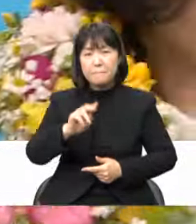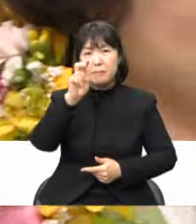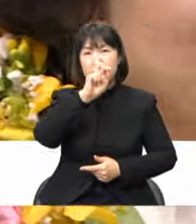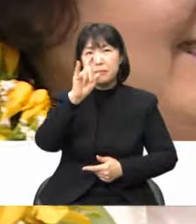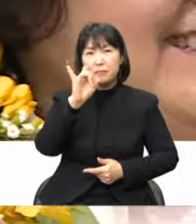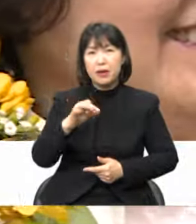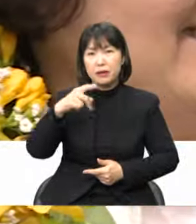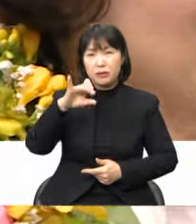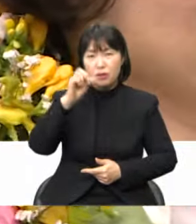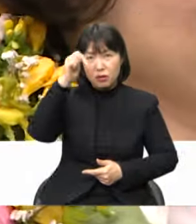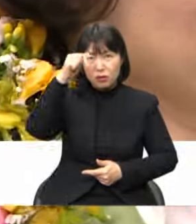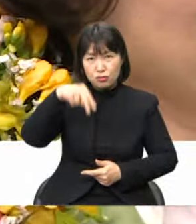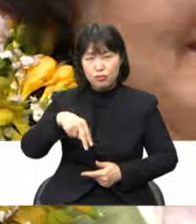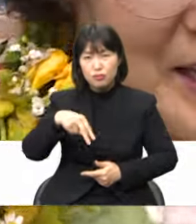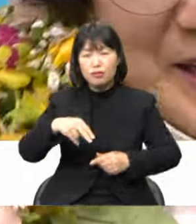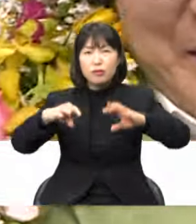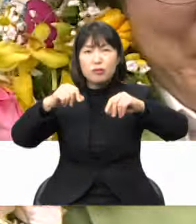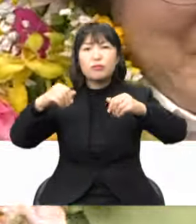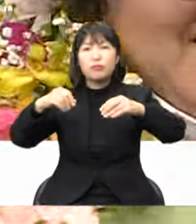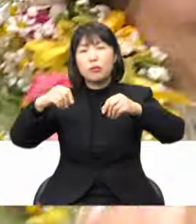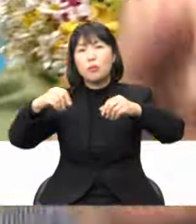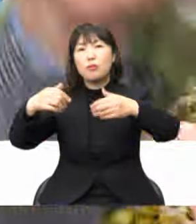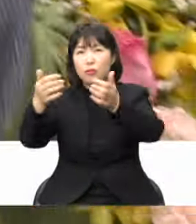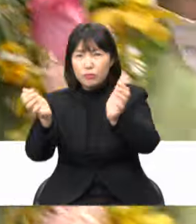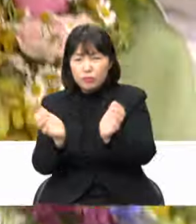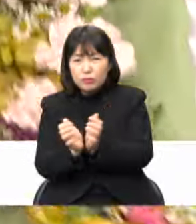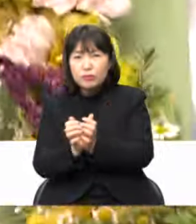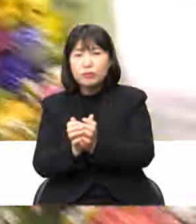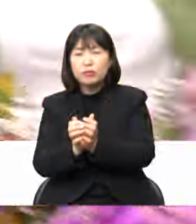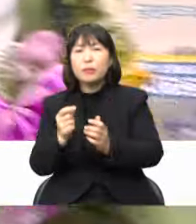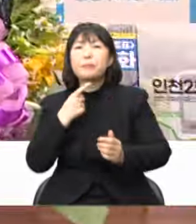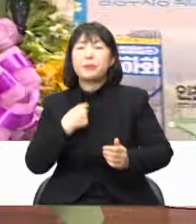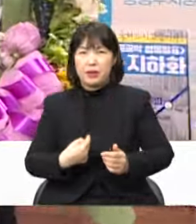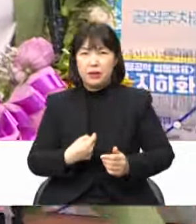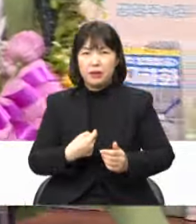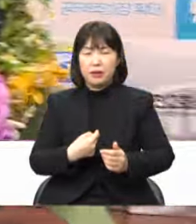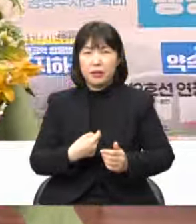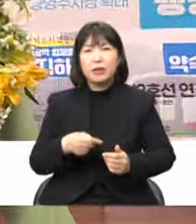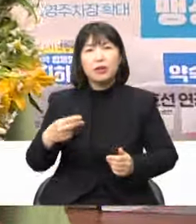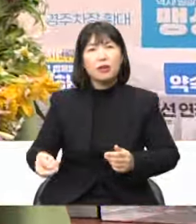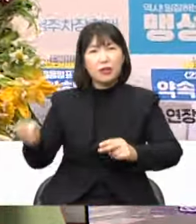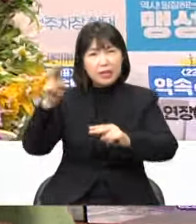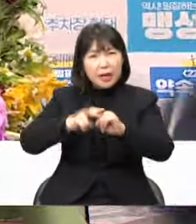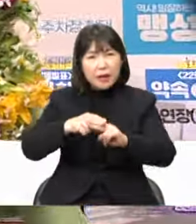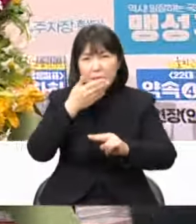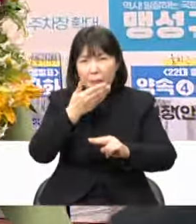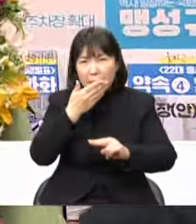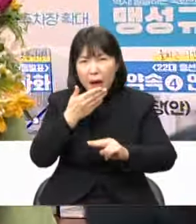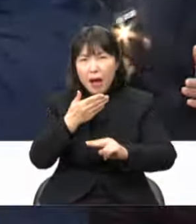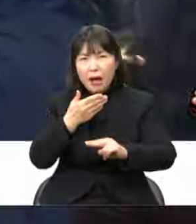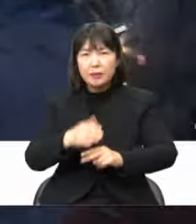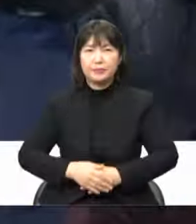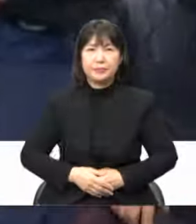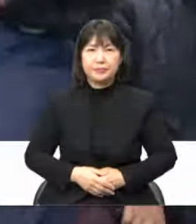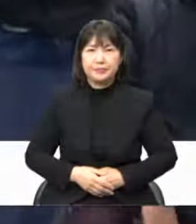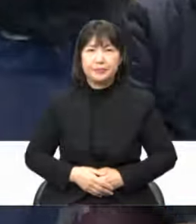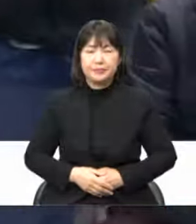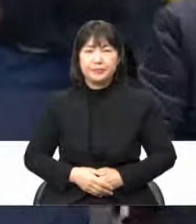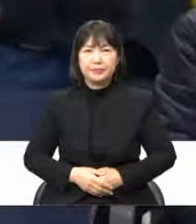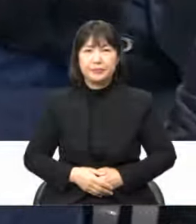당선인은 국토부 출신의 전문성을 더해 국토교통위원장 자리에 강한 의지를 드러내고 있습니다